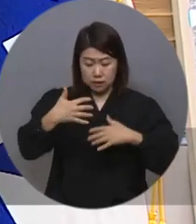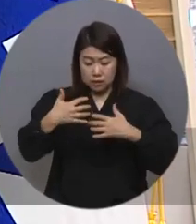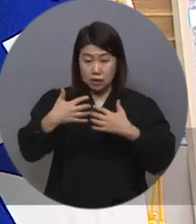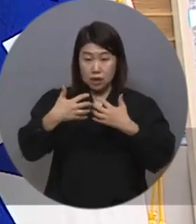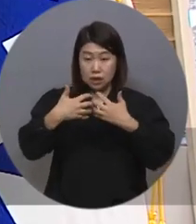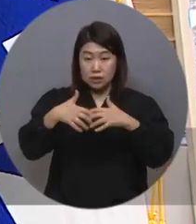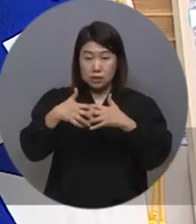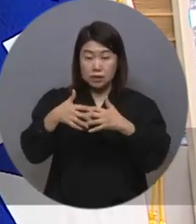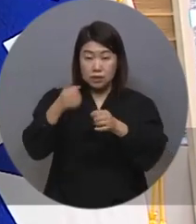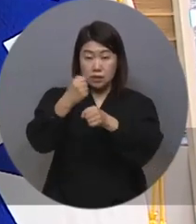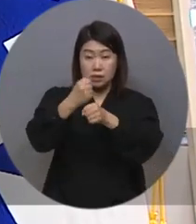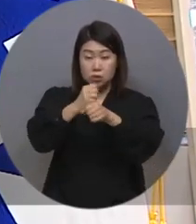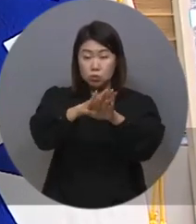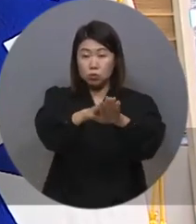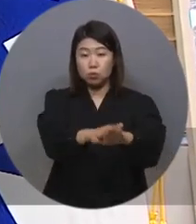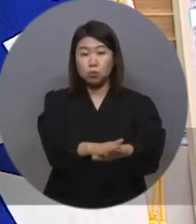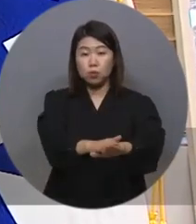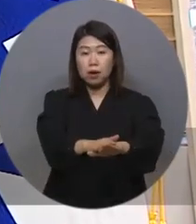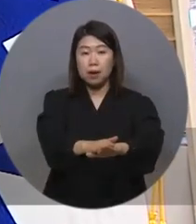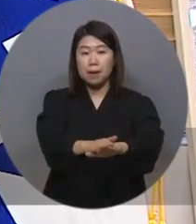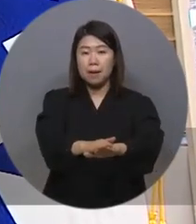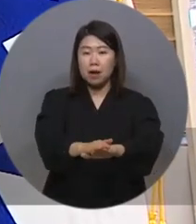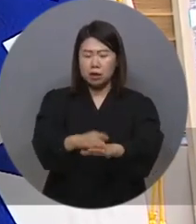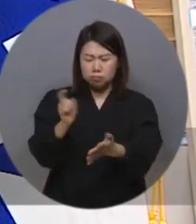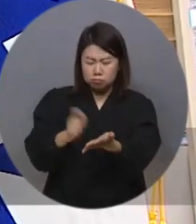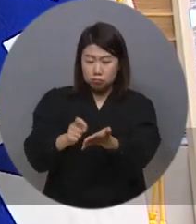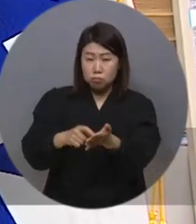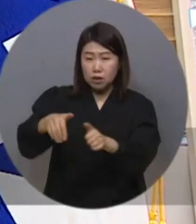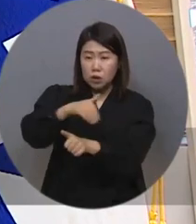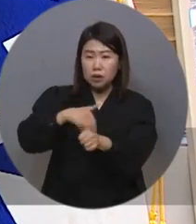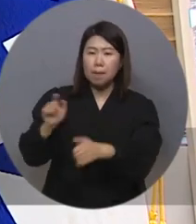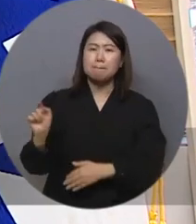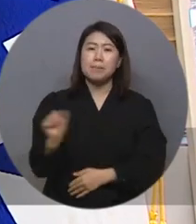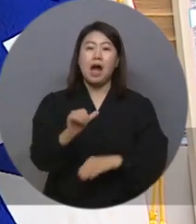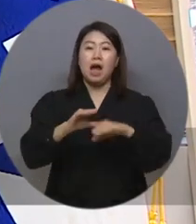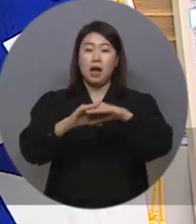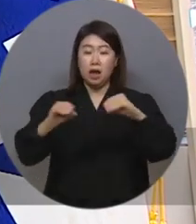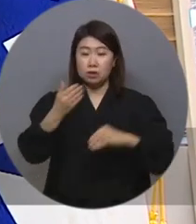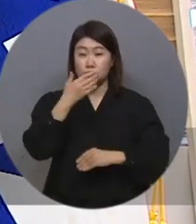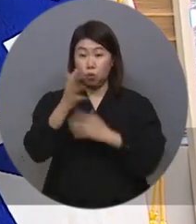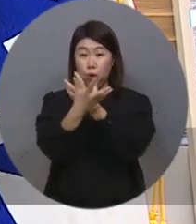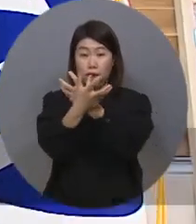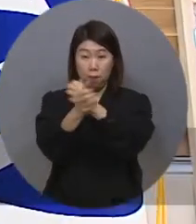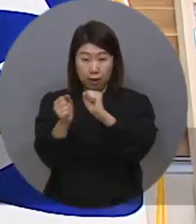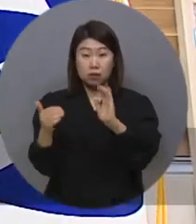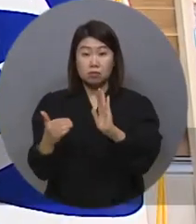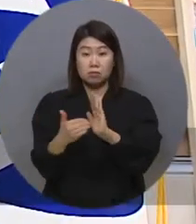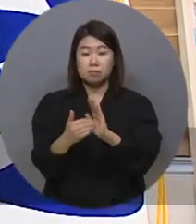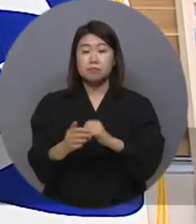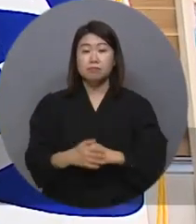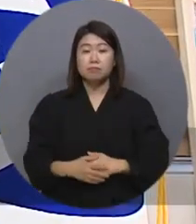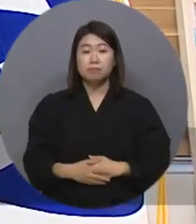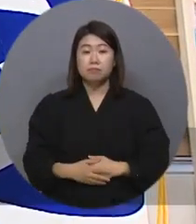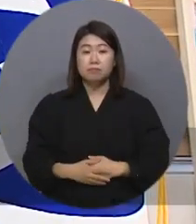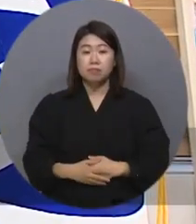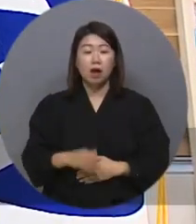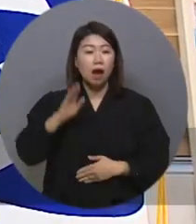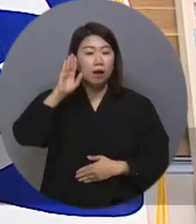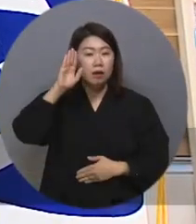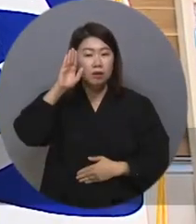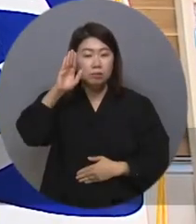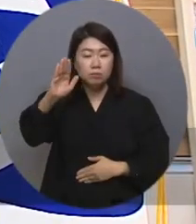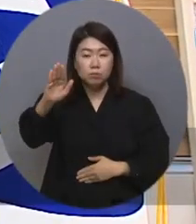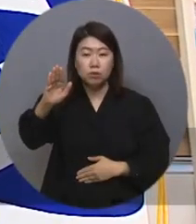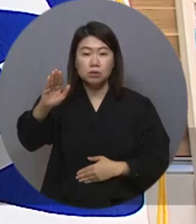상황 시 그 빠른 조치를 할 수 있도록 협약하였습니다. 앞으로는 우리